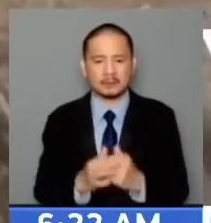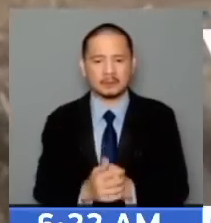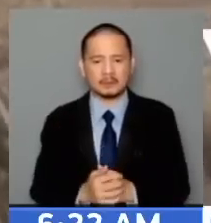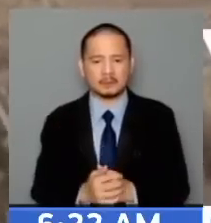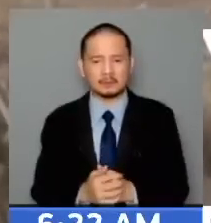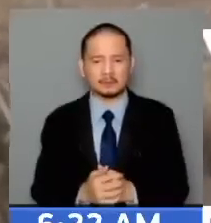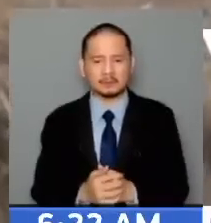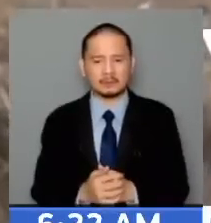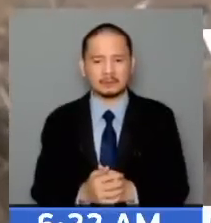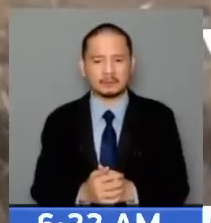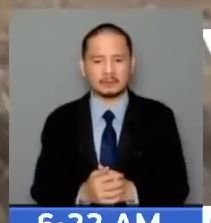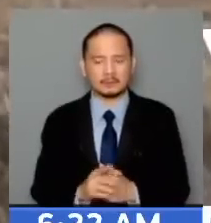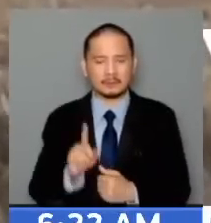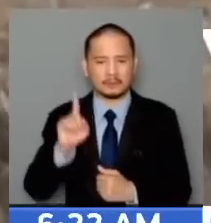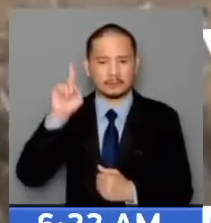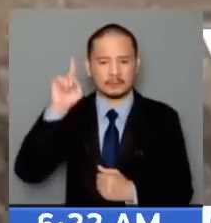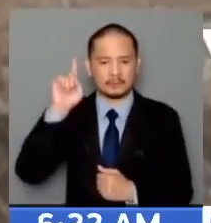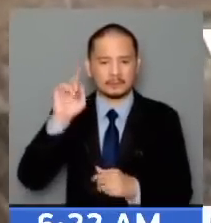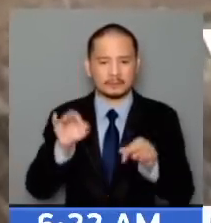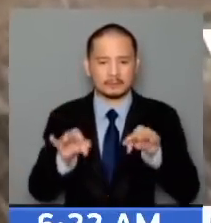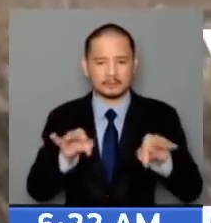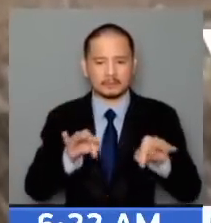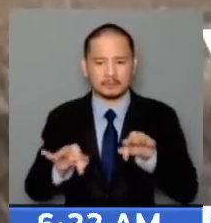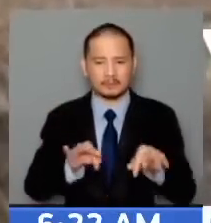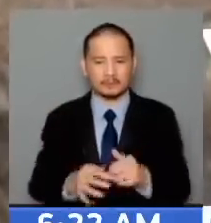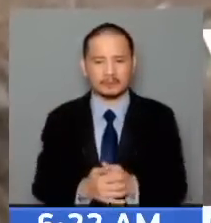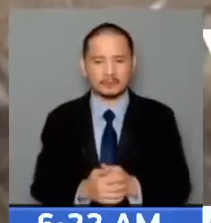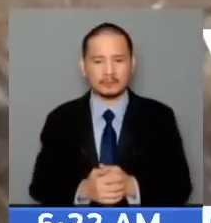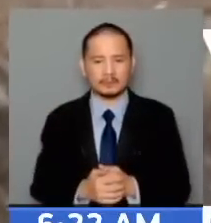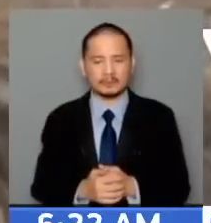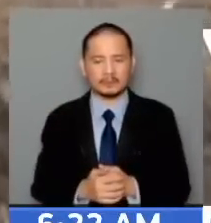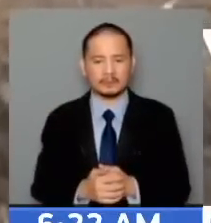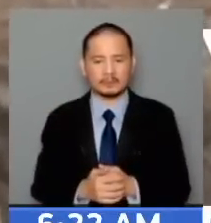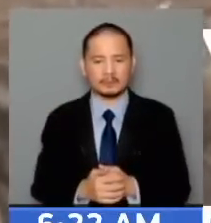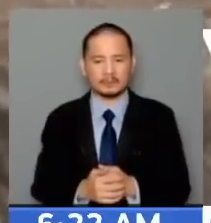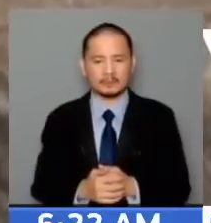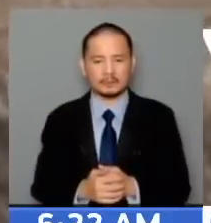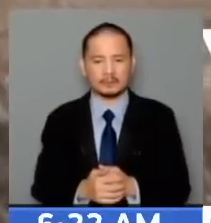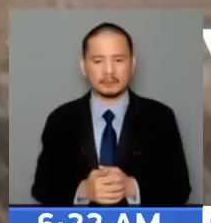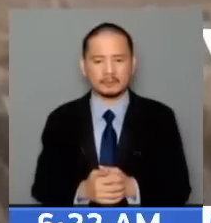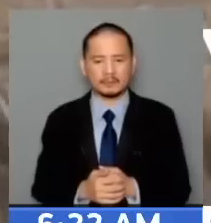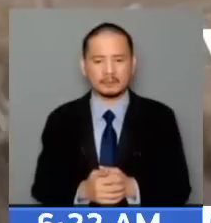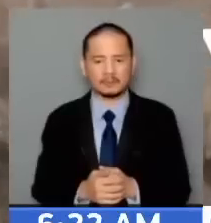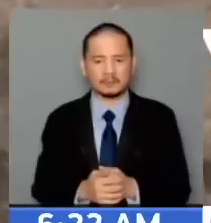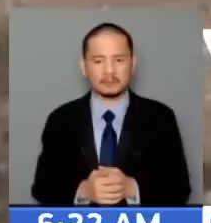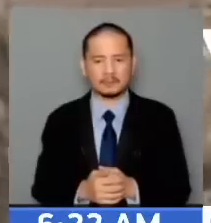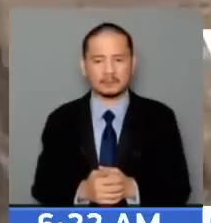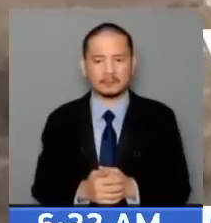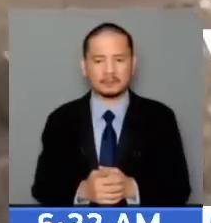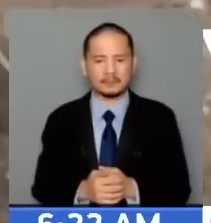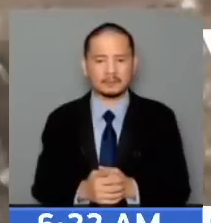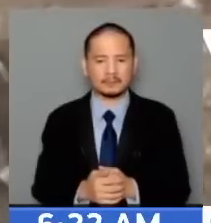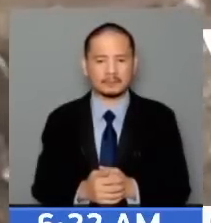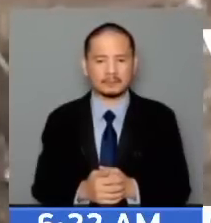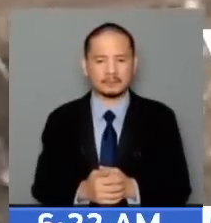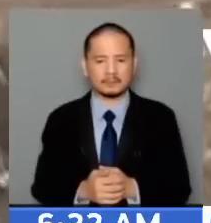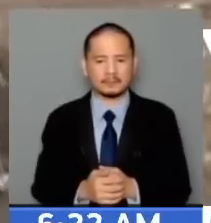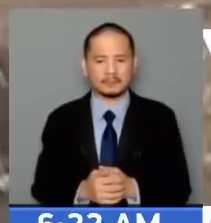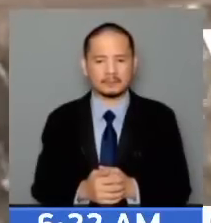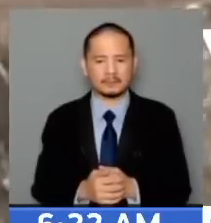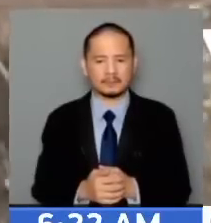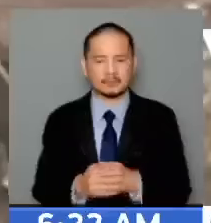nanonan na sa mga katusyon ka bata, Te karon taligan mo lang pangumaw, wala ka man.